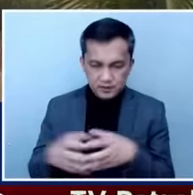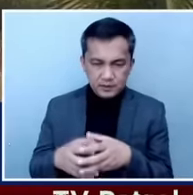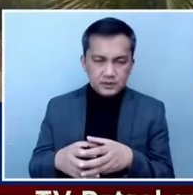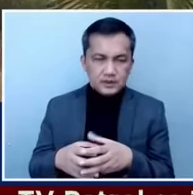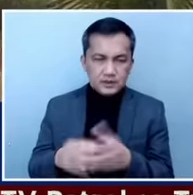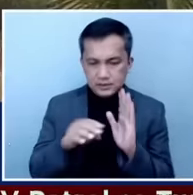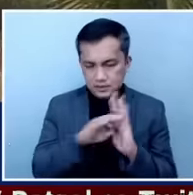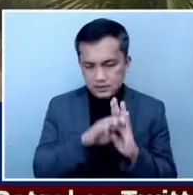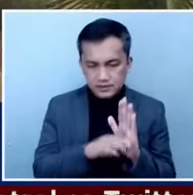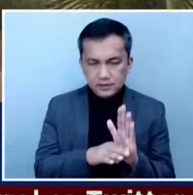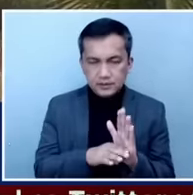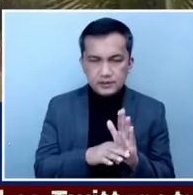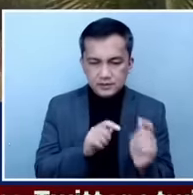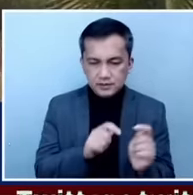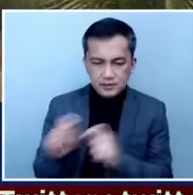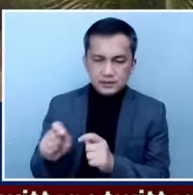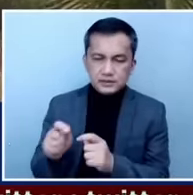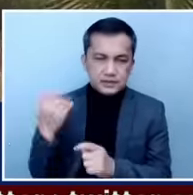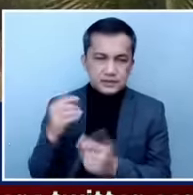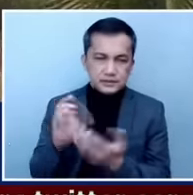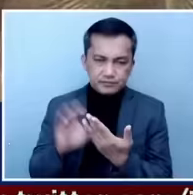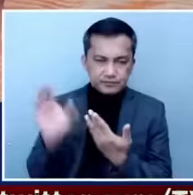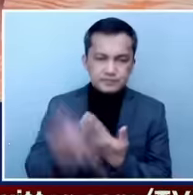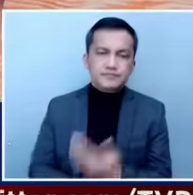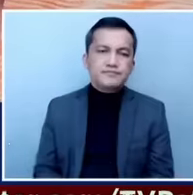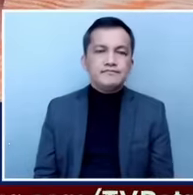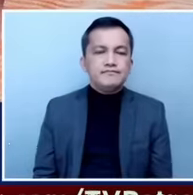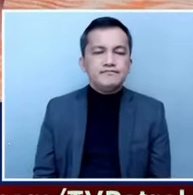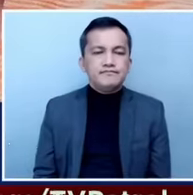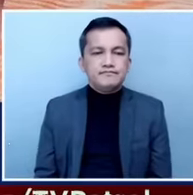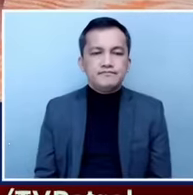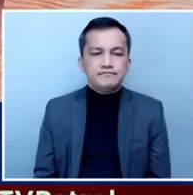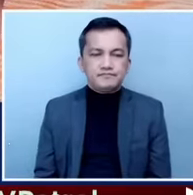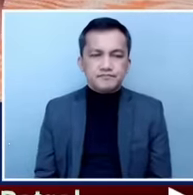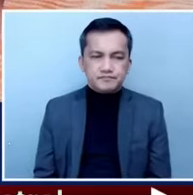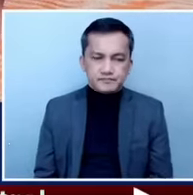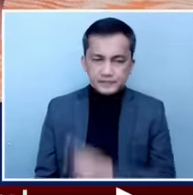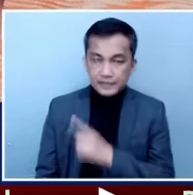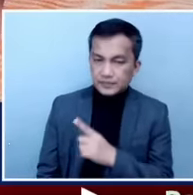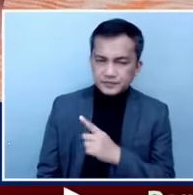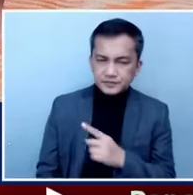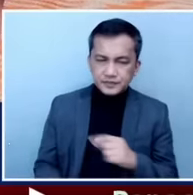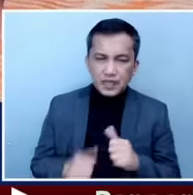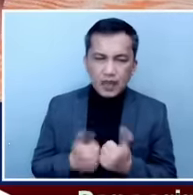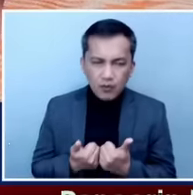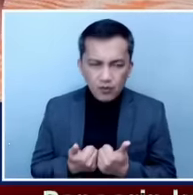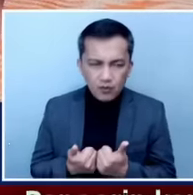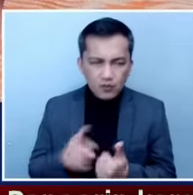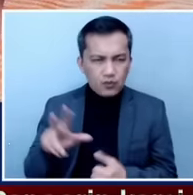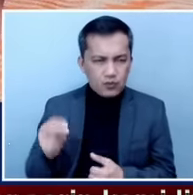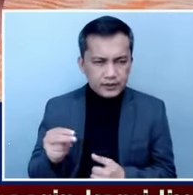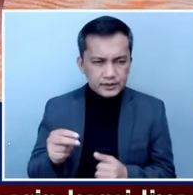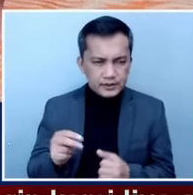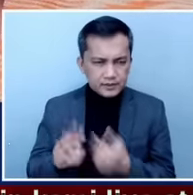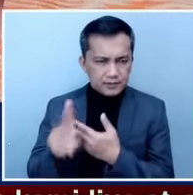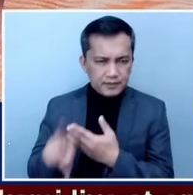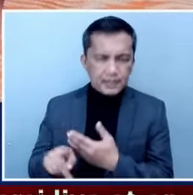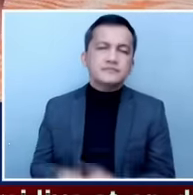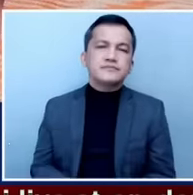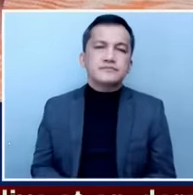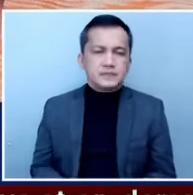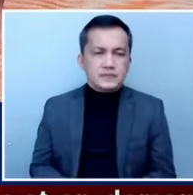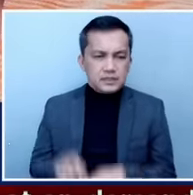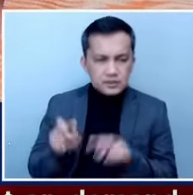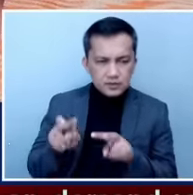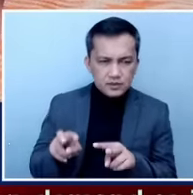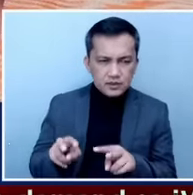detalye ng pagbabalik sa dating school calendar. It's just a matter of how and when to revert back. It's a matter of looking